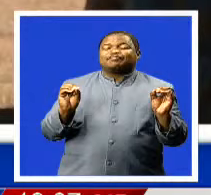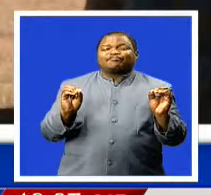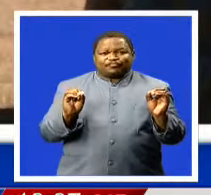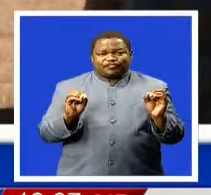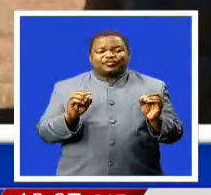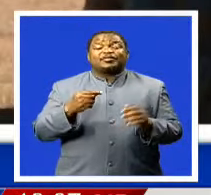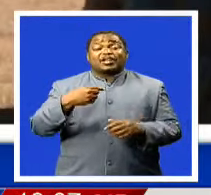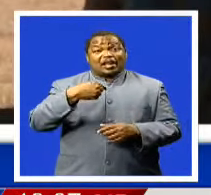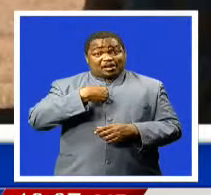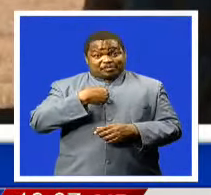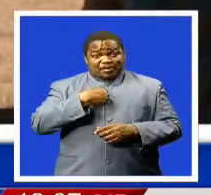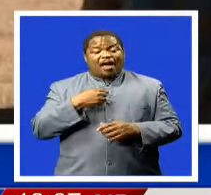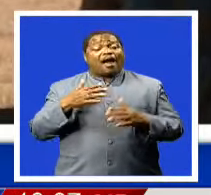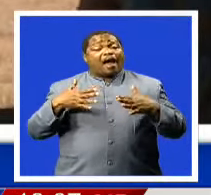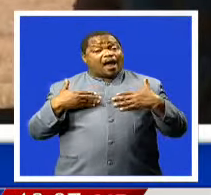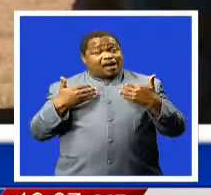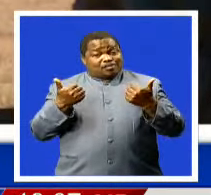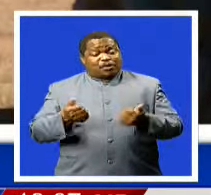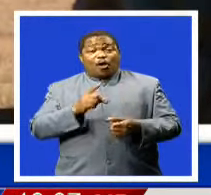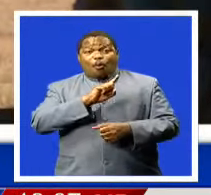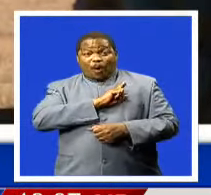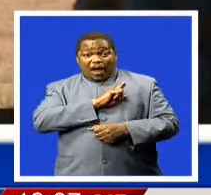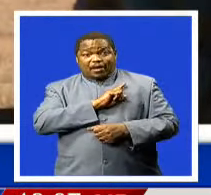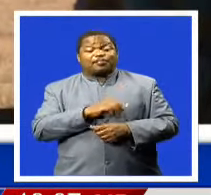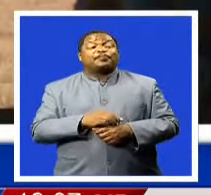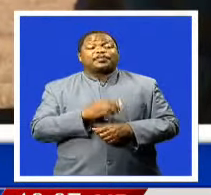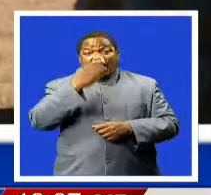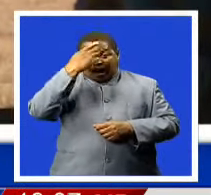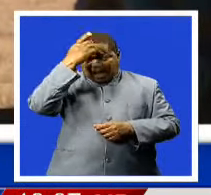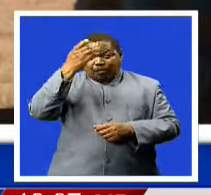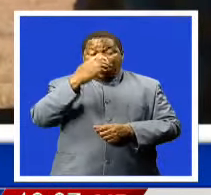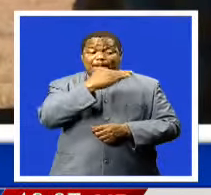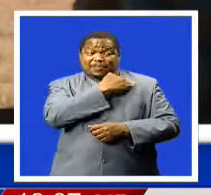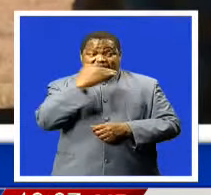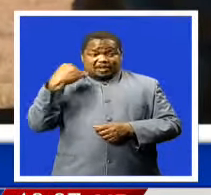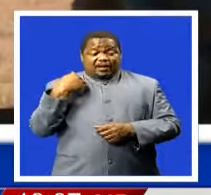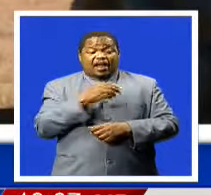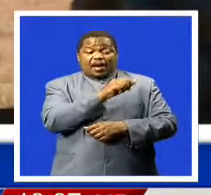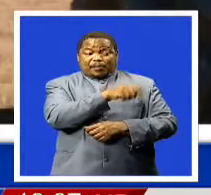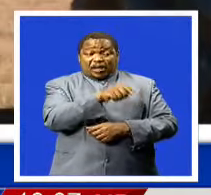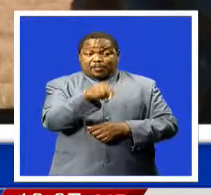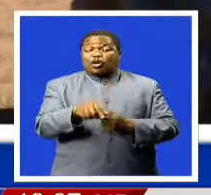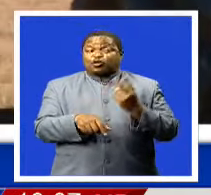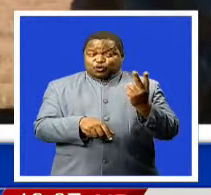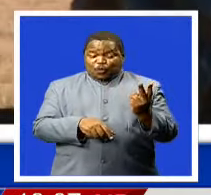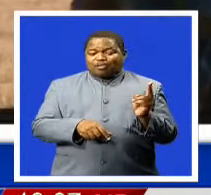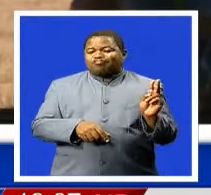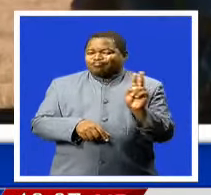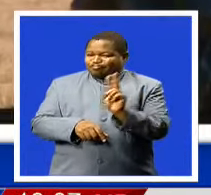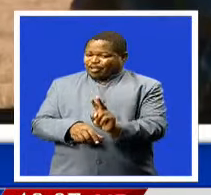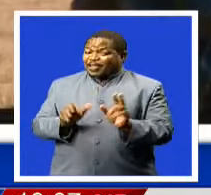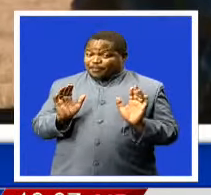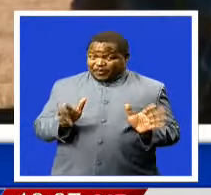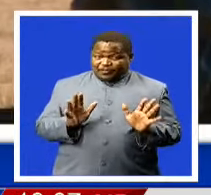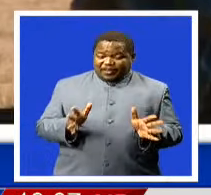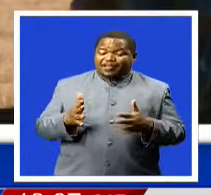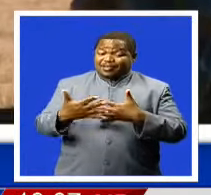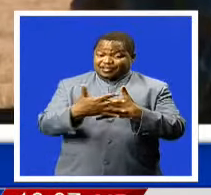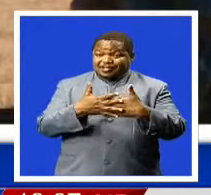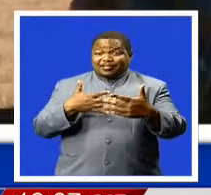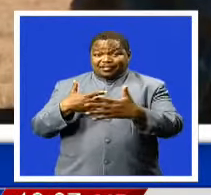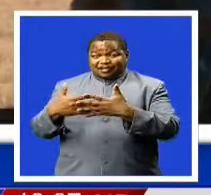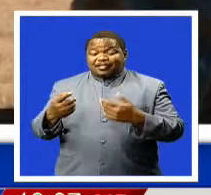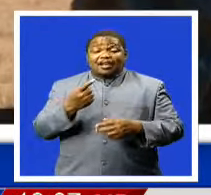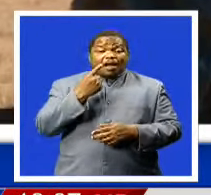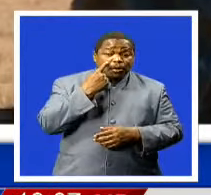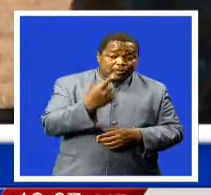bekunene ukuthi silapha nje letindvuna tikona timbili lesihamba nato lesisitawuvakasha nato ekhaya sesitawuvele